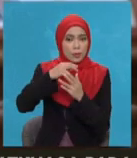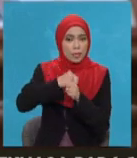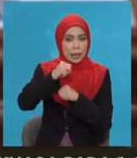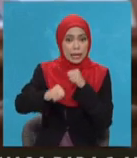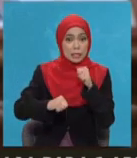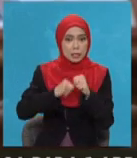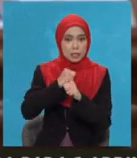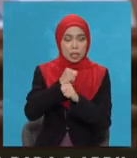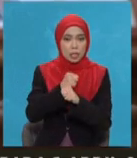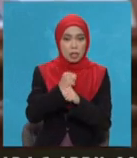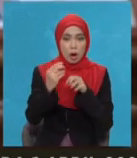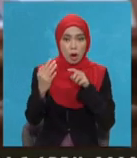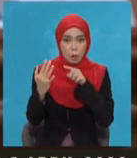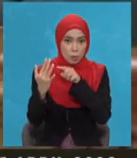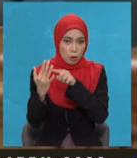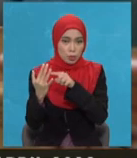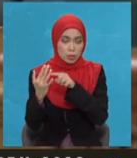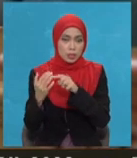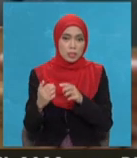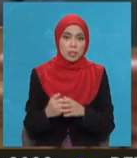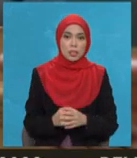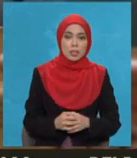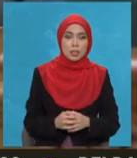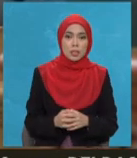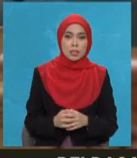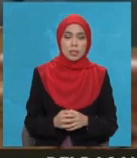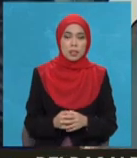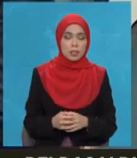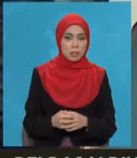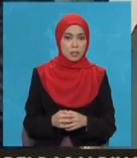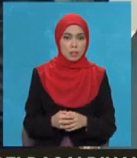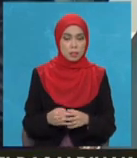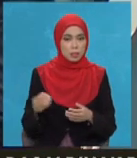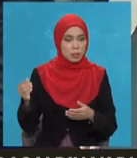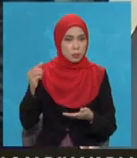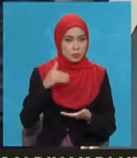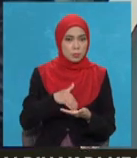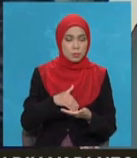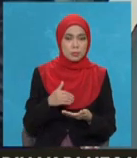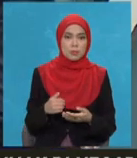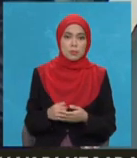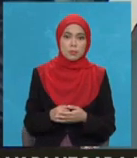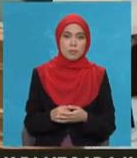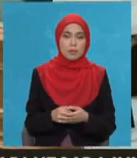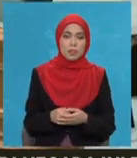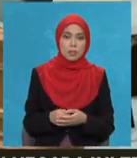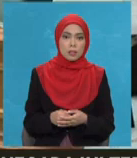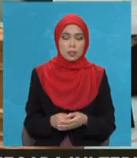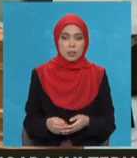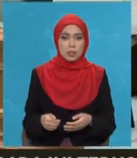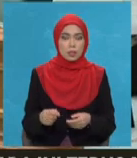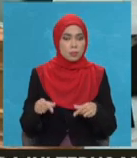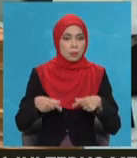kalangan-kalangan orang ramai yang berkepentingan akan turut dilibatkan dalam ihwal memperkesankan